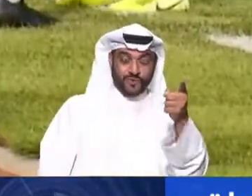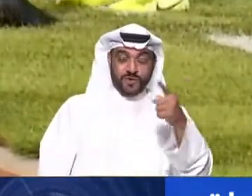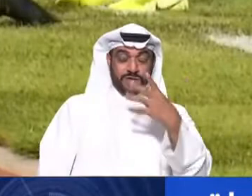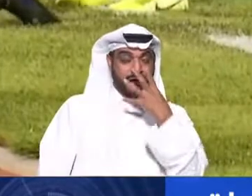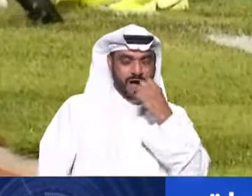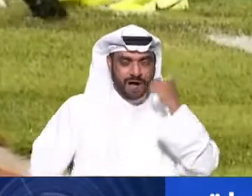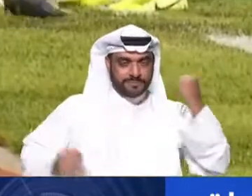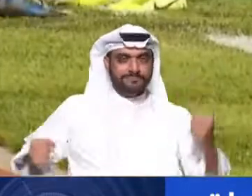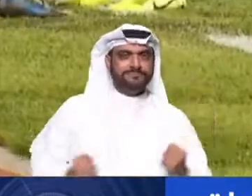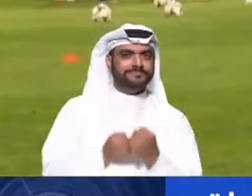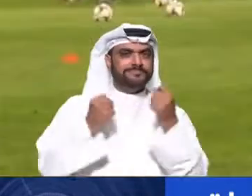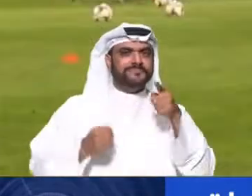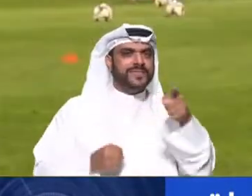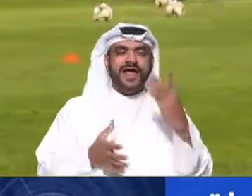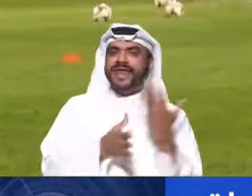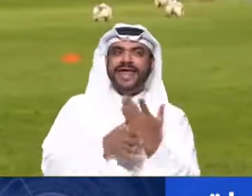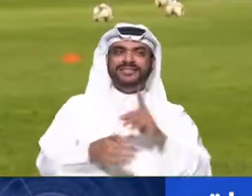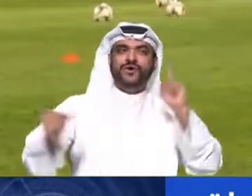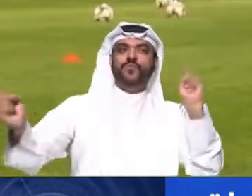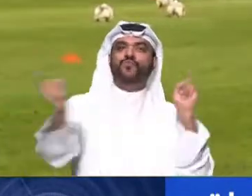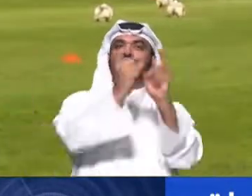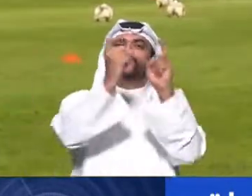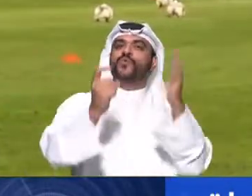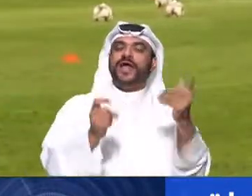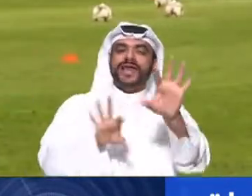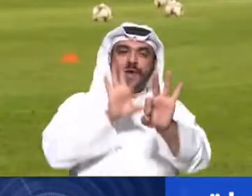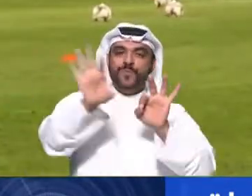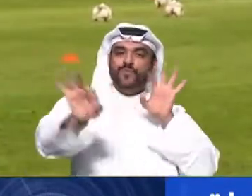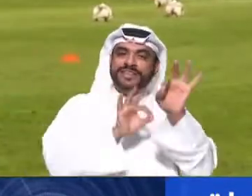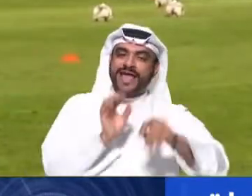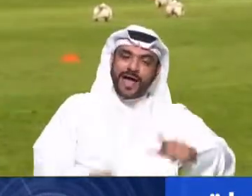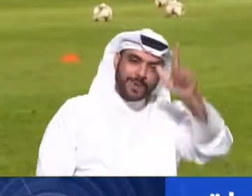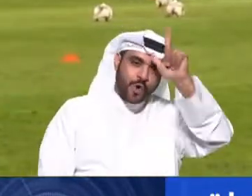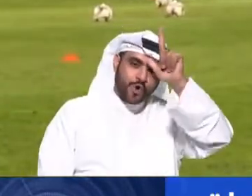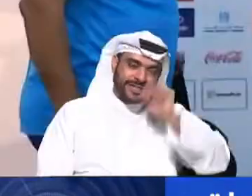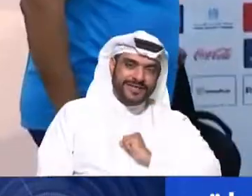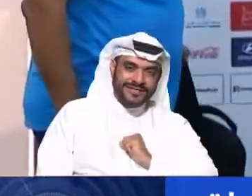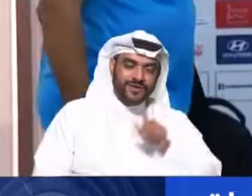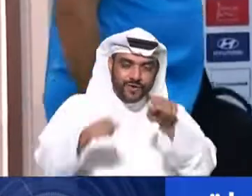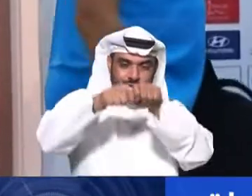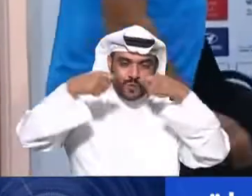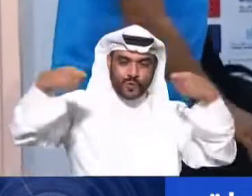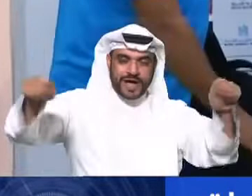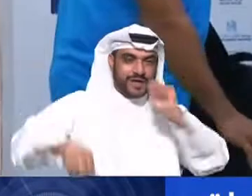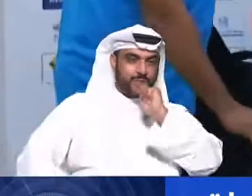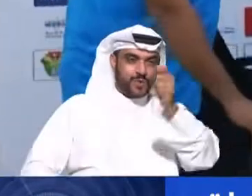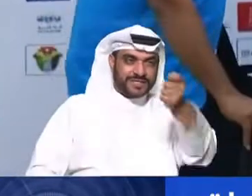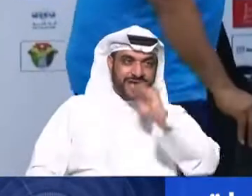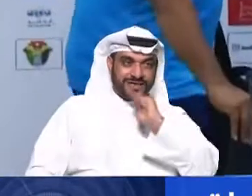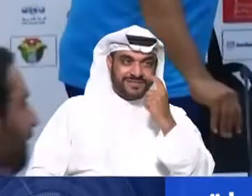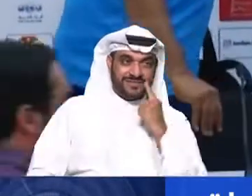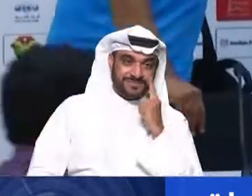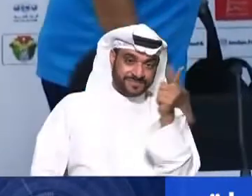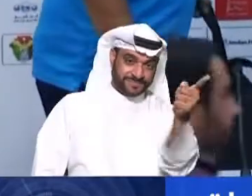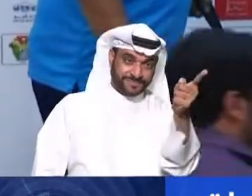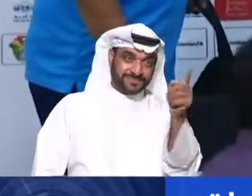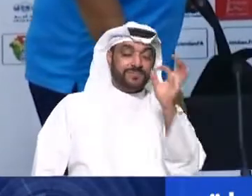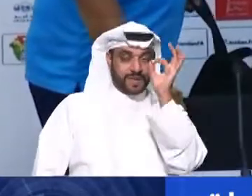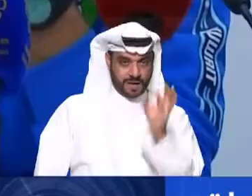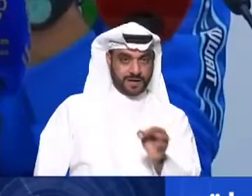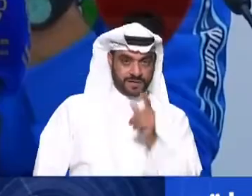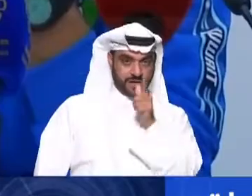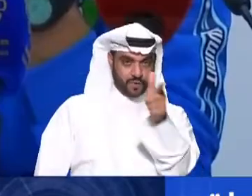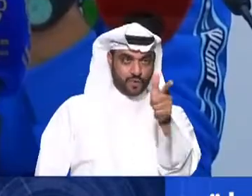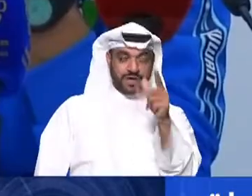للاعبين لخوض المنافسة أمام المنتخب الأردني. وخلال مؤتمر صحفي عقده المدرب ثامر عناد، أكد بأنه